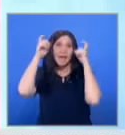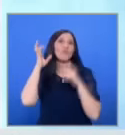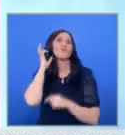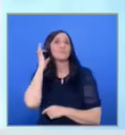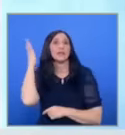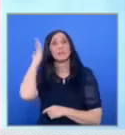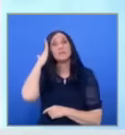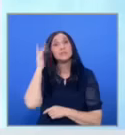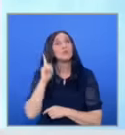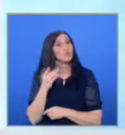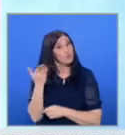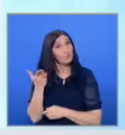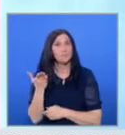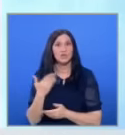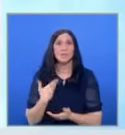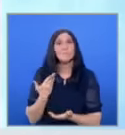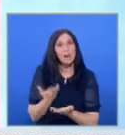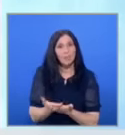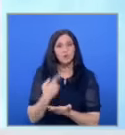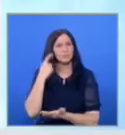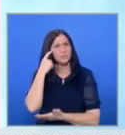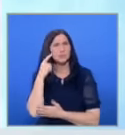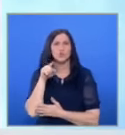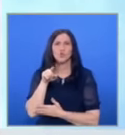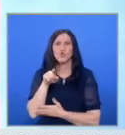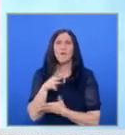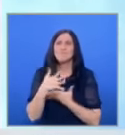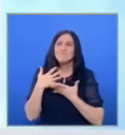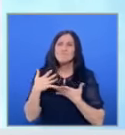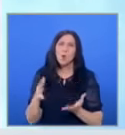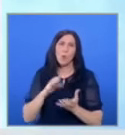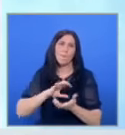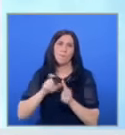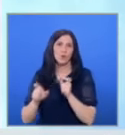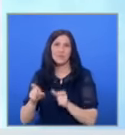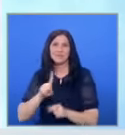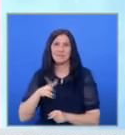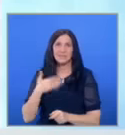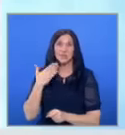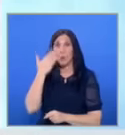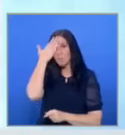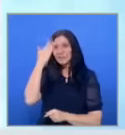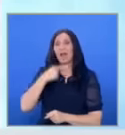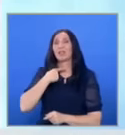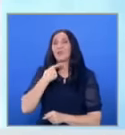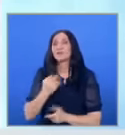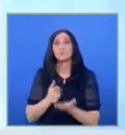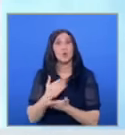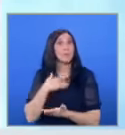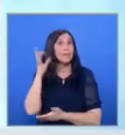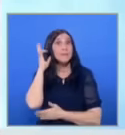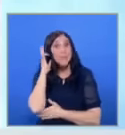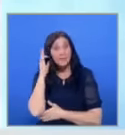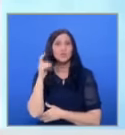на министрите, които тя ще предложи. Смятам, че това много политици не искат да го признаят на глас, но според мен имената